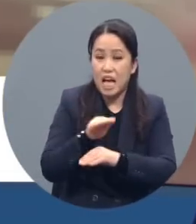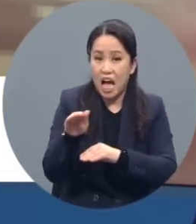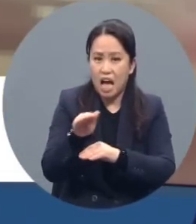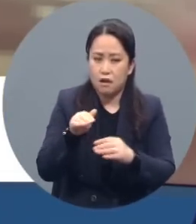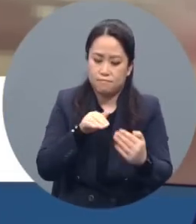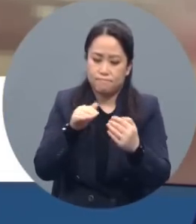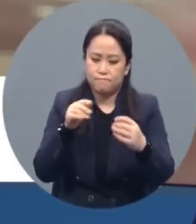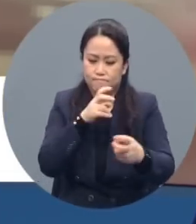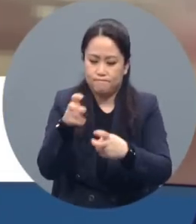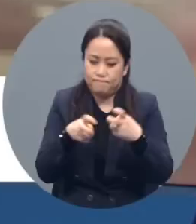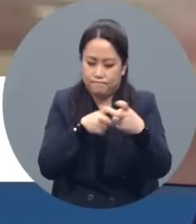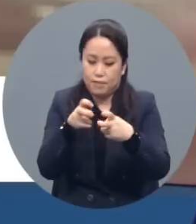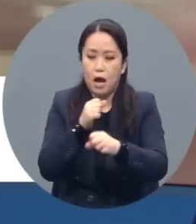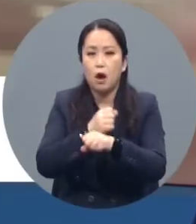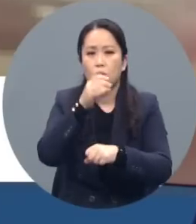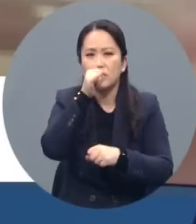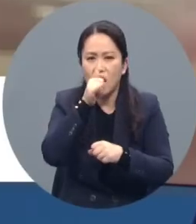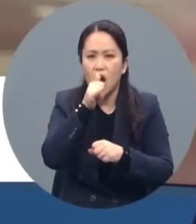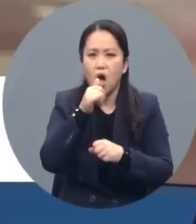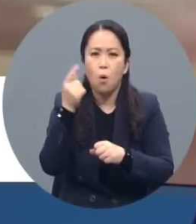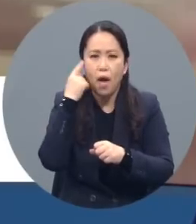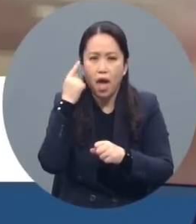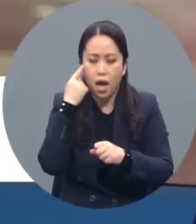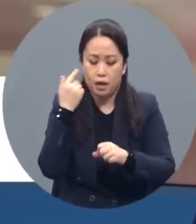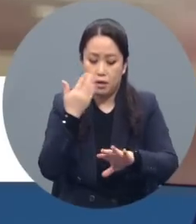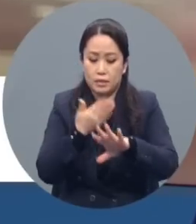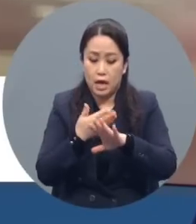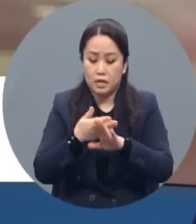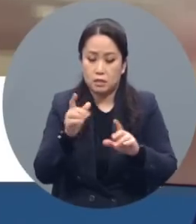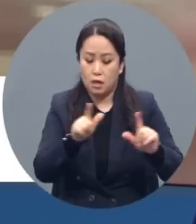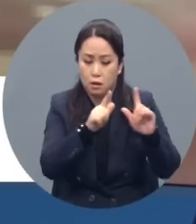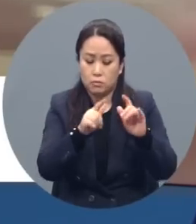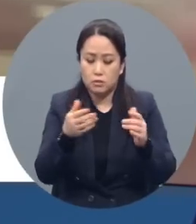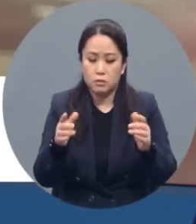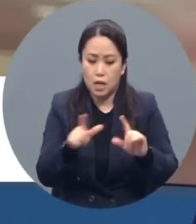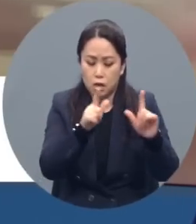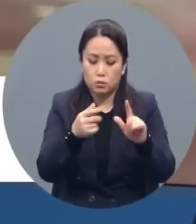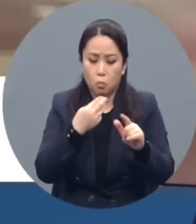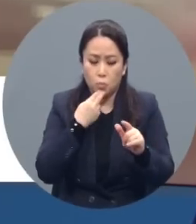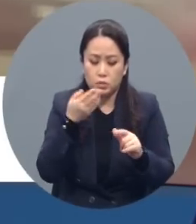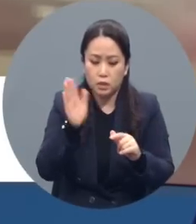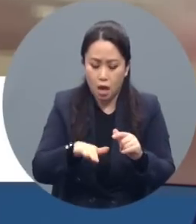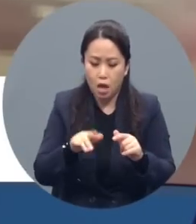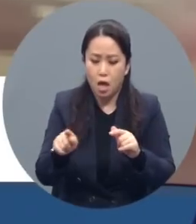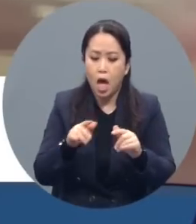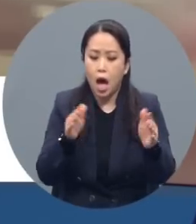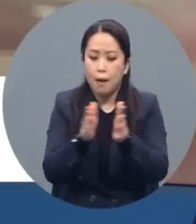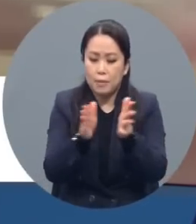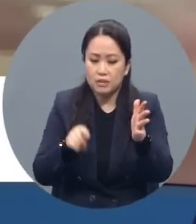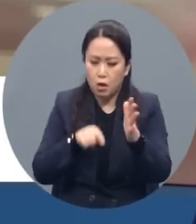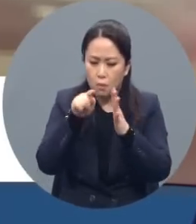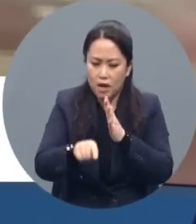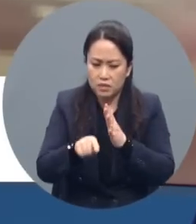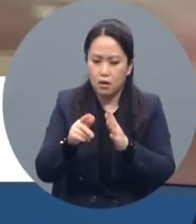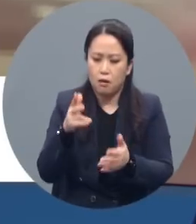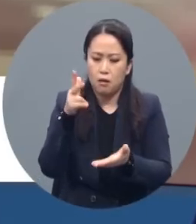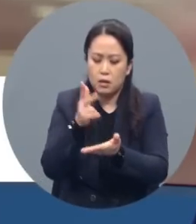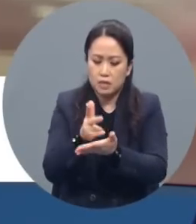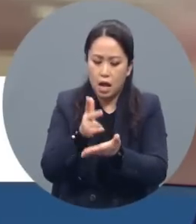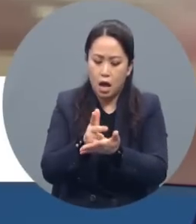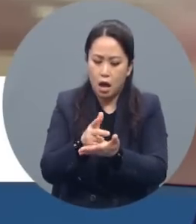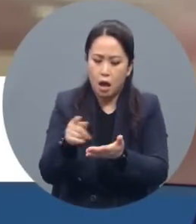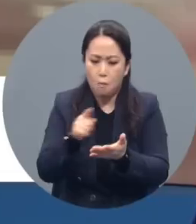남의 아파트 주차장을 무단 점령해 아지트로 삼고 소음을 일으킨 건데 참다 못한 주민들이 직접 단속에 나선